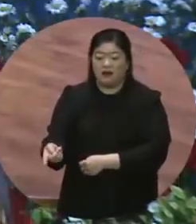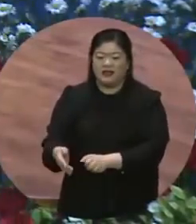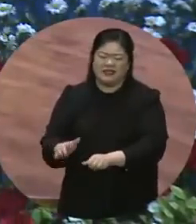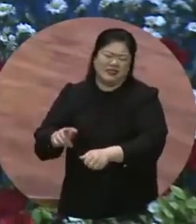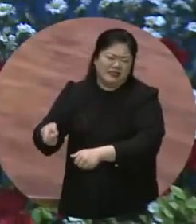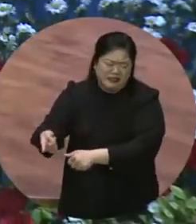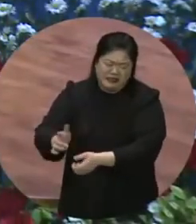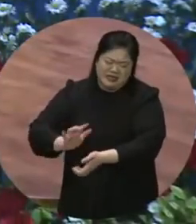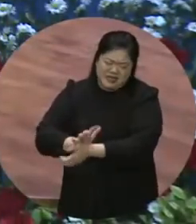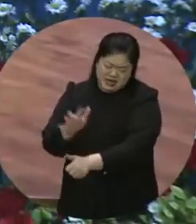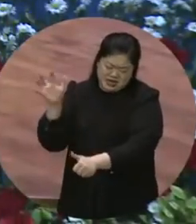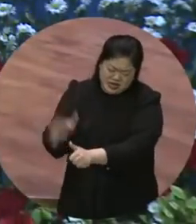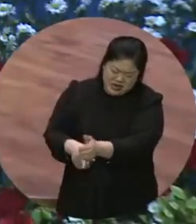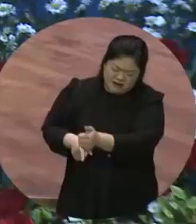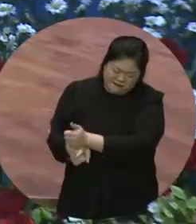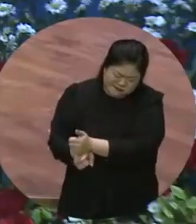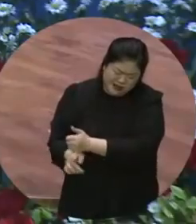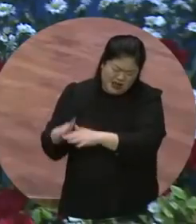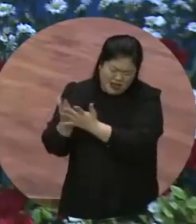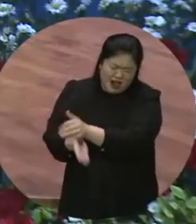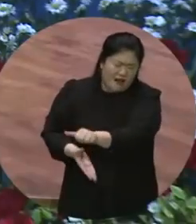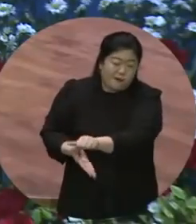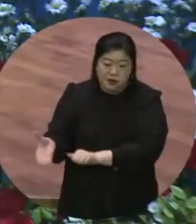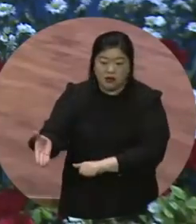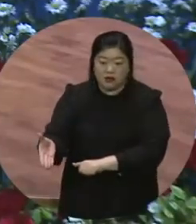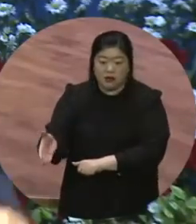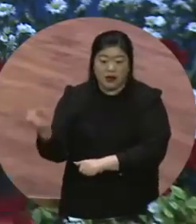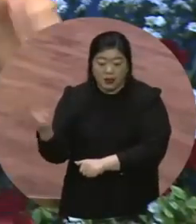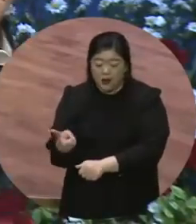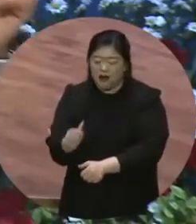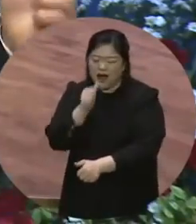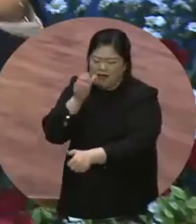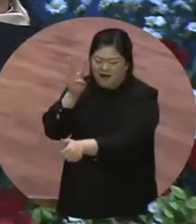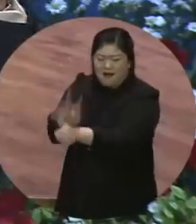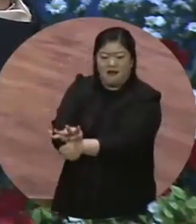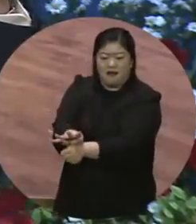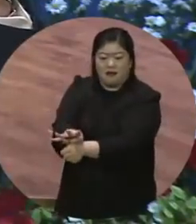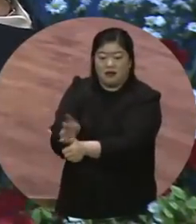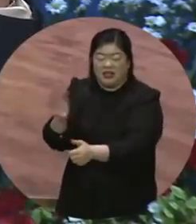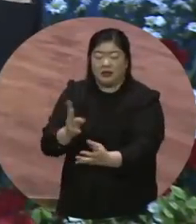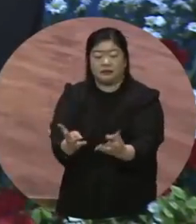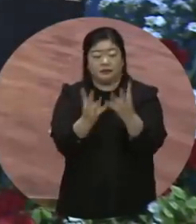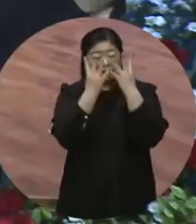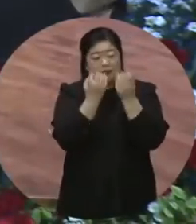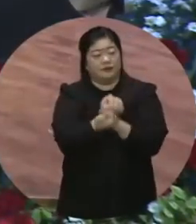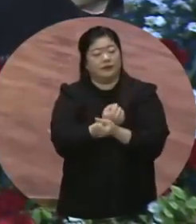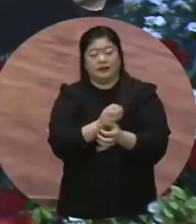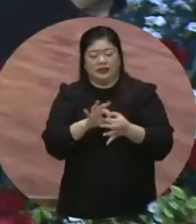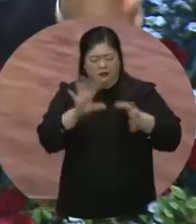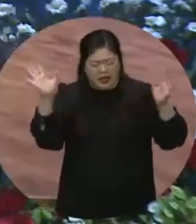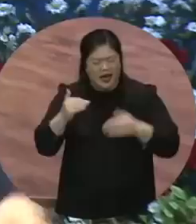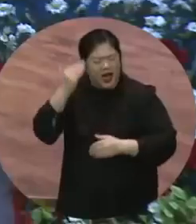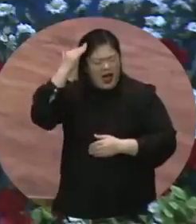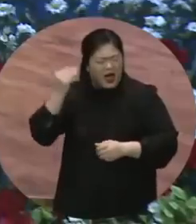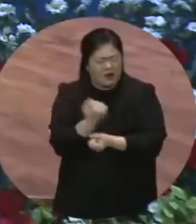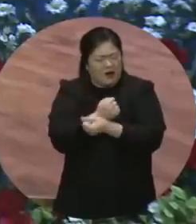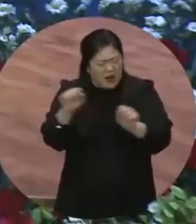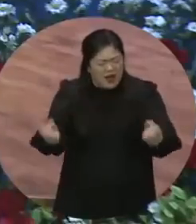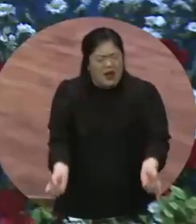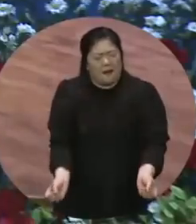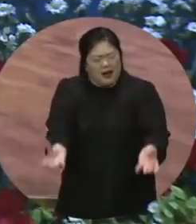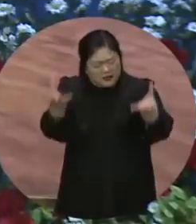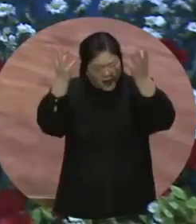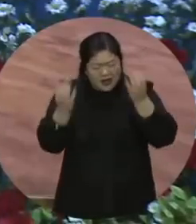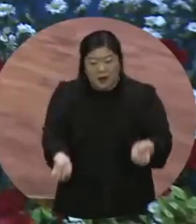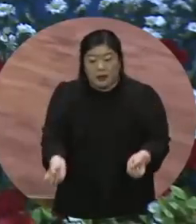짓밟고, 여기서 자유를 누리기 위해서 해방 대한민국 개발, 대한민국 만세.